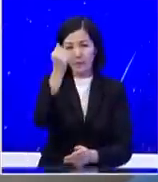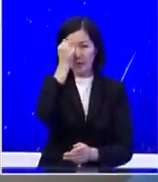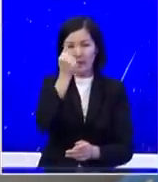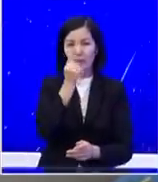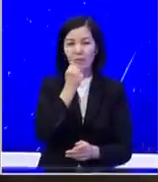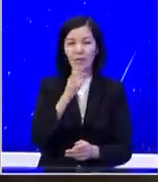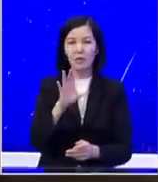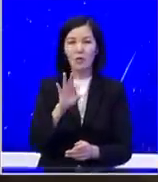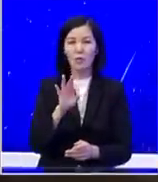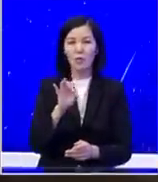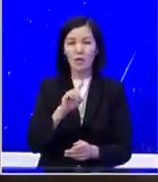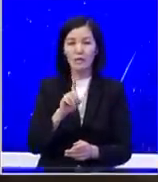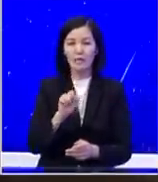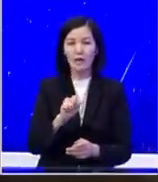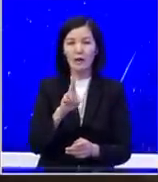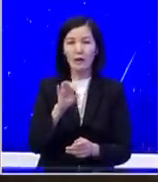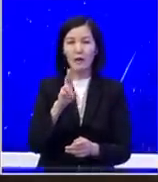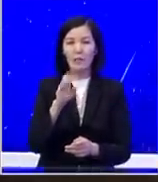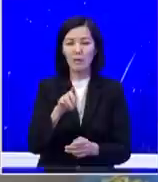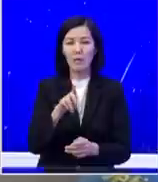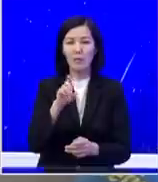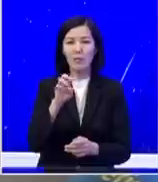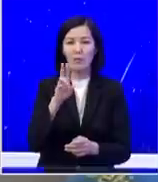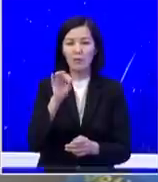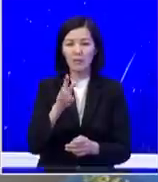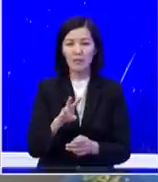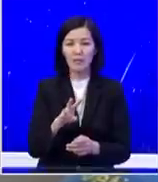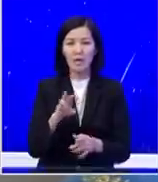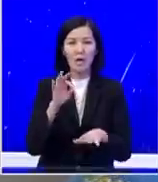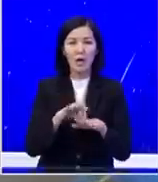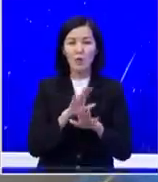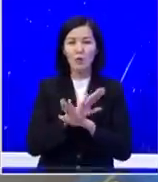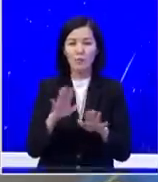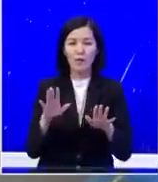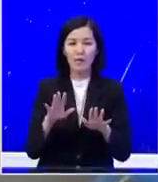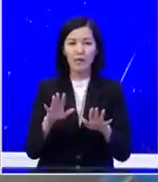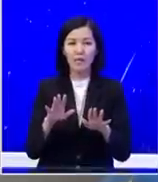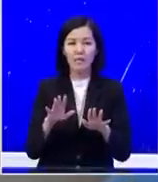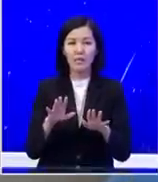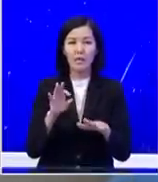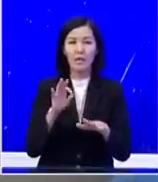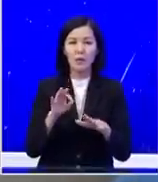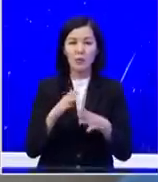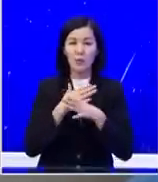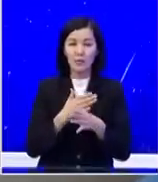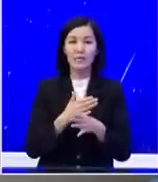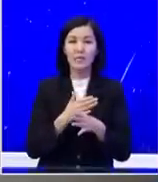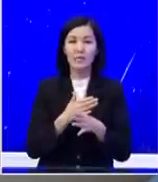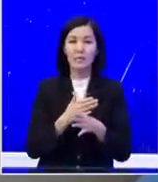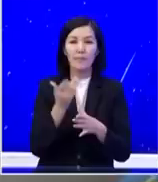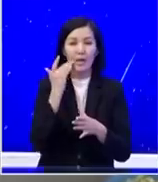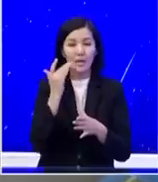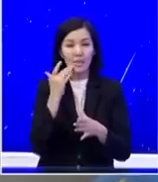Мына ораза қабыл болсын, айт қабыл болсын. Өсіп ауырмай шапқылап, мына ауырғандарға көмектесіп,